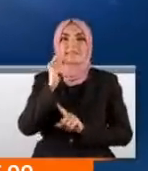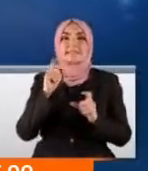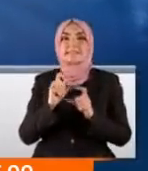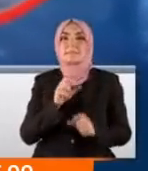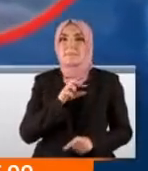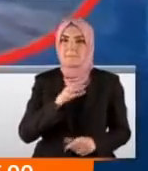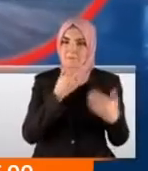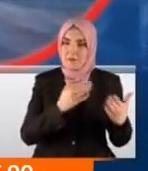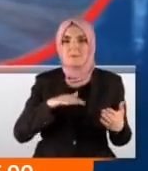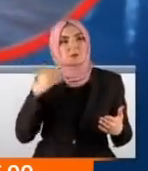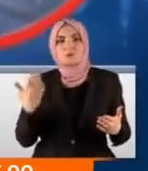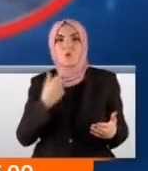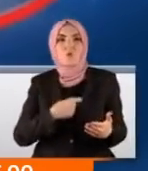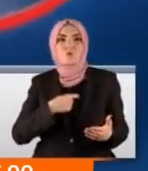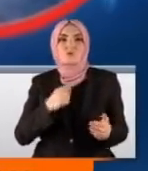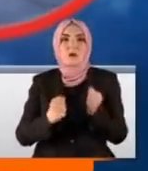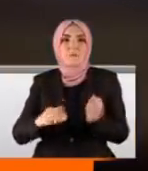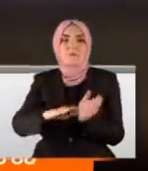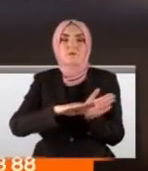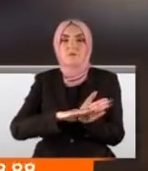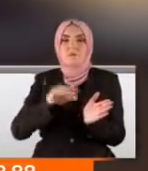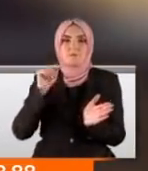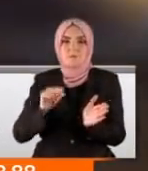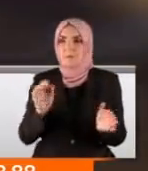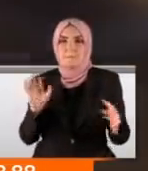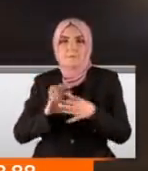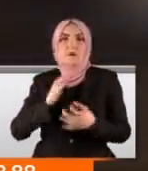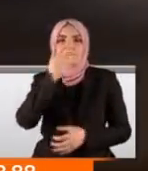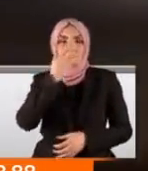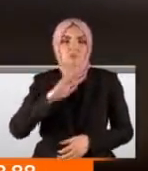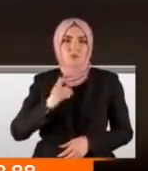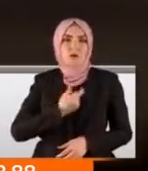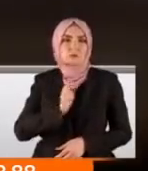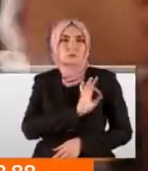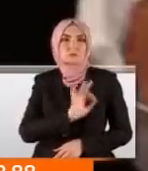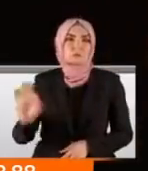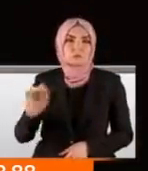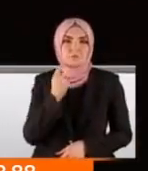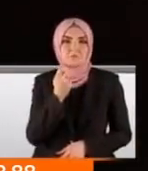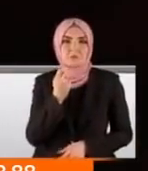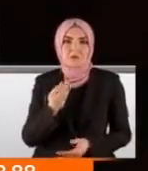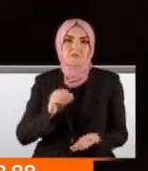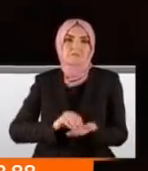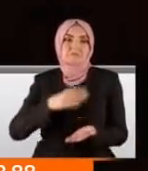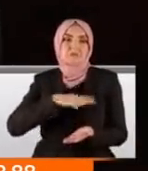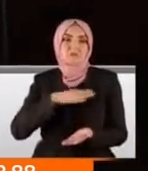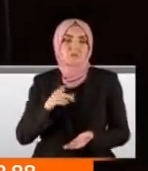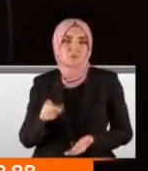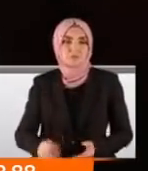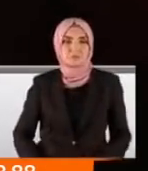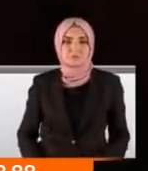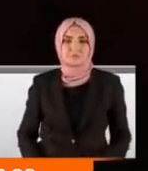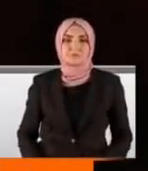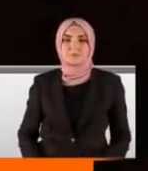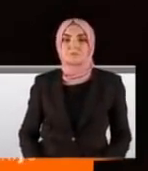bağlılar. Karşılarına çıkan kim varsa hukuksuz şekilde para istiyorlar. Saçtıkları korku da cabası. Aracı işte bıçakla